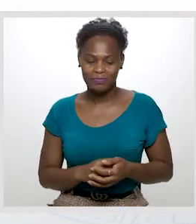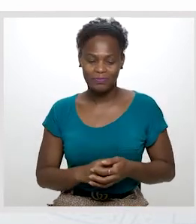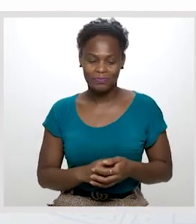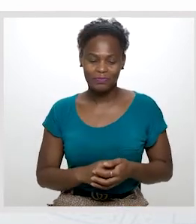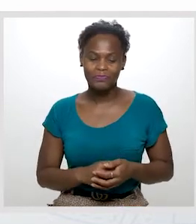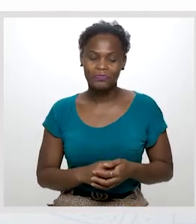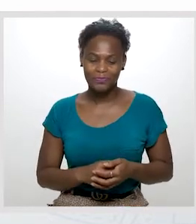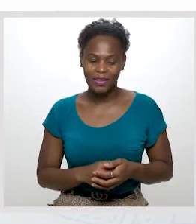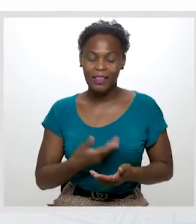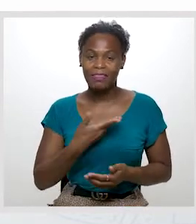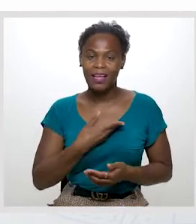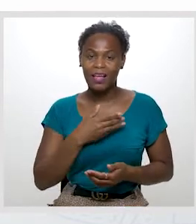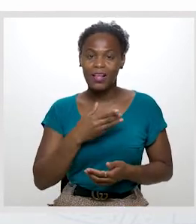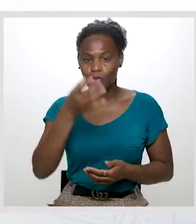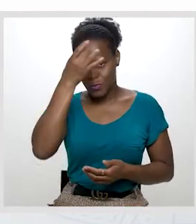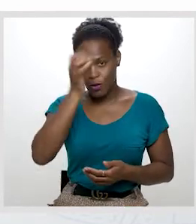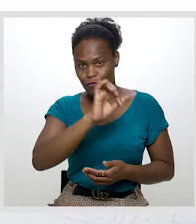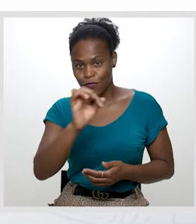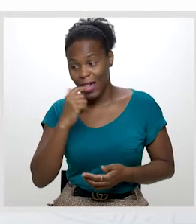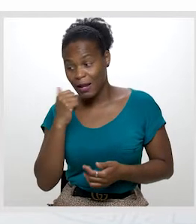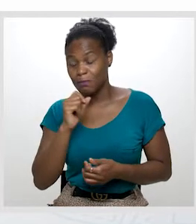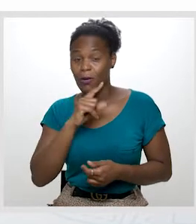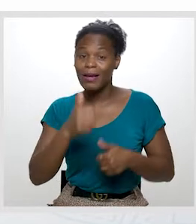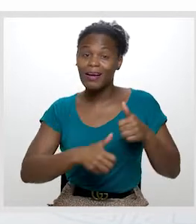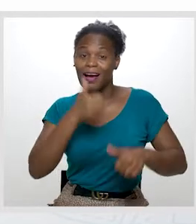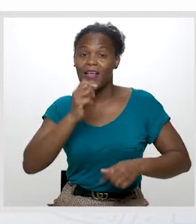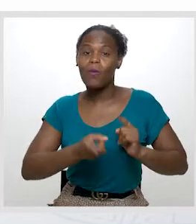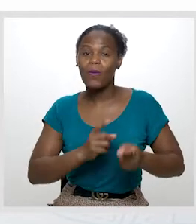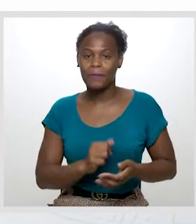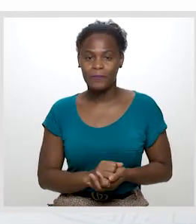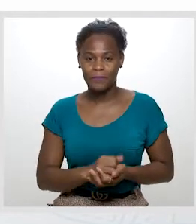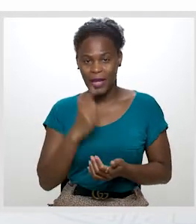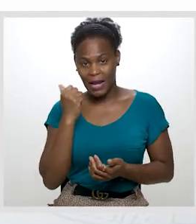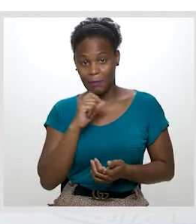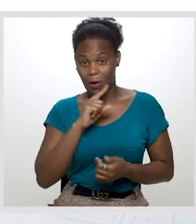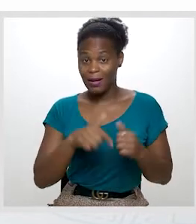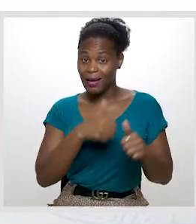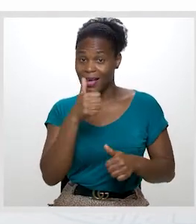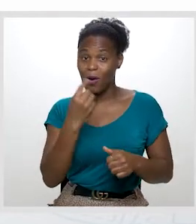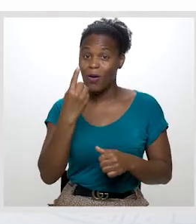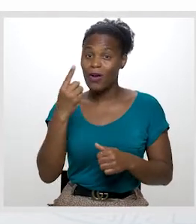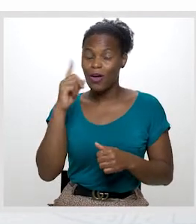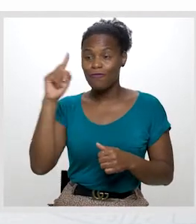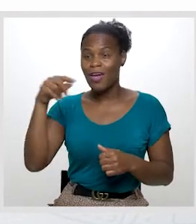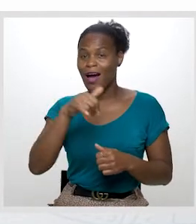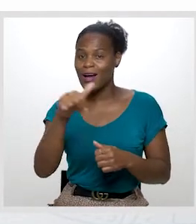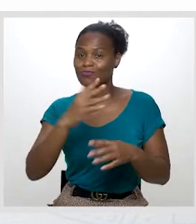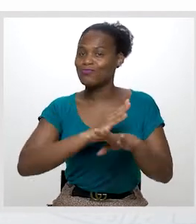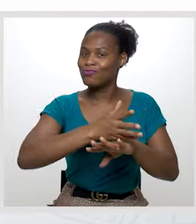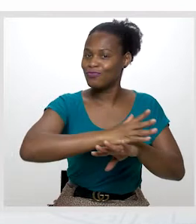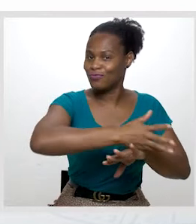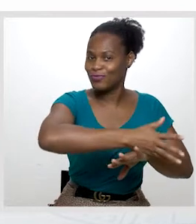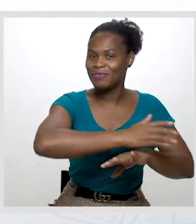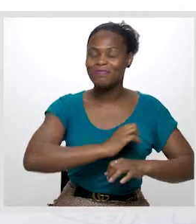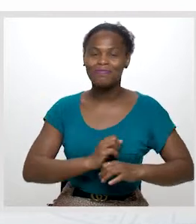gagner? D. À ton avis, qu'est-ce qu'ils peuvent gagner? Ils peuvent gagner un voyage